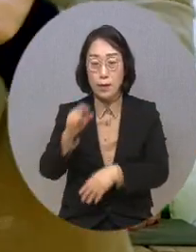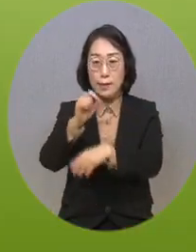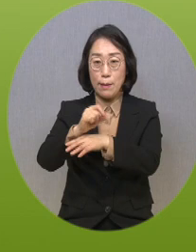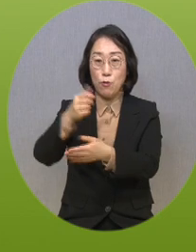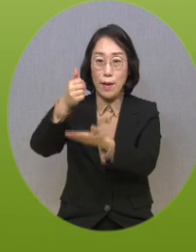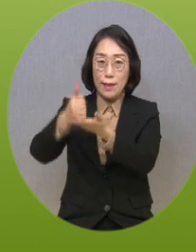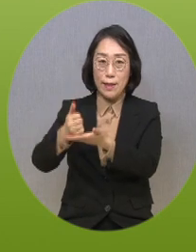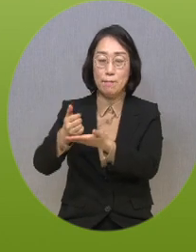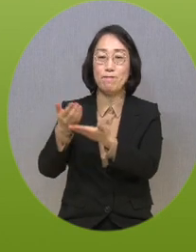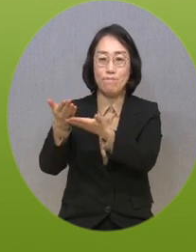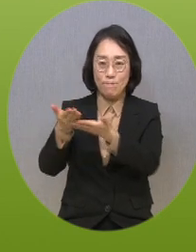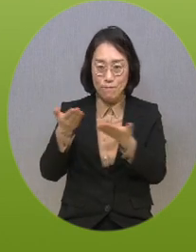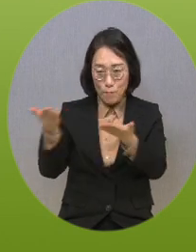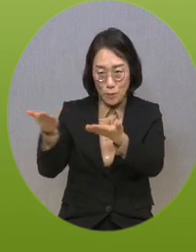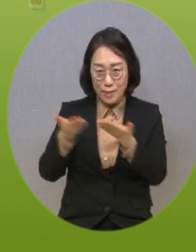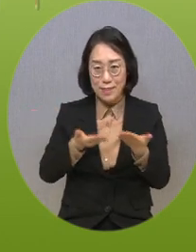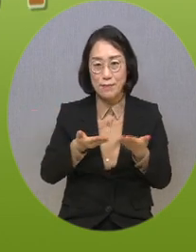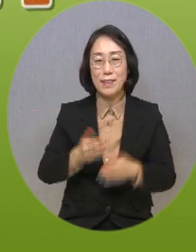하겠습니다.